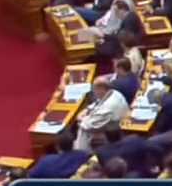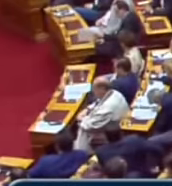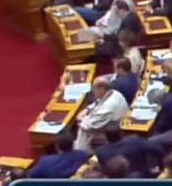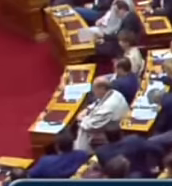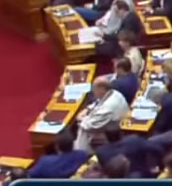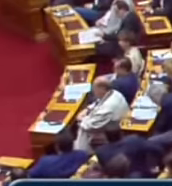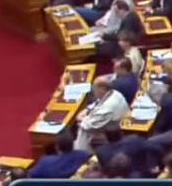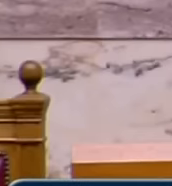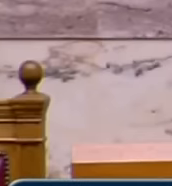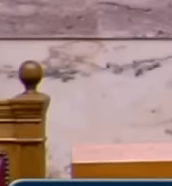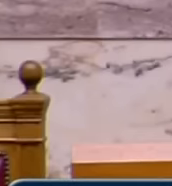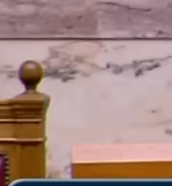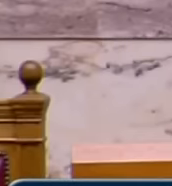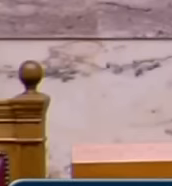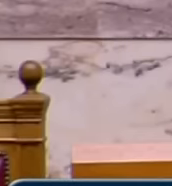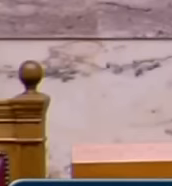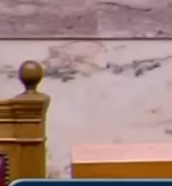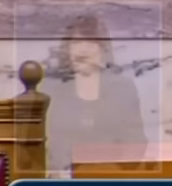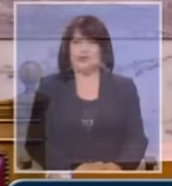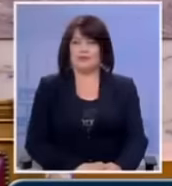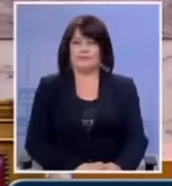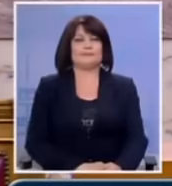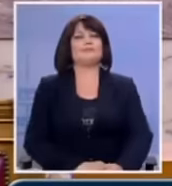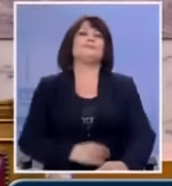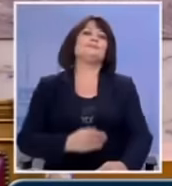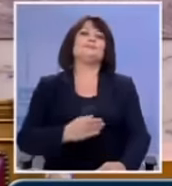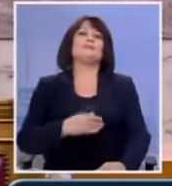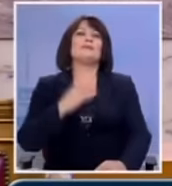Ευχαριστούμε τον κύριο Πρωθυπουργό. Το λόγο έχει ο αρχηγός.